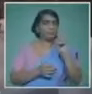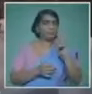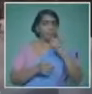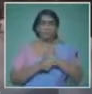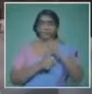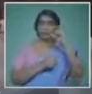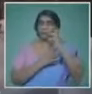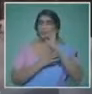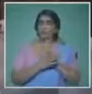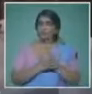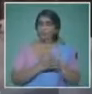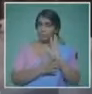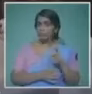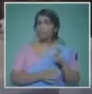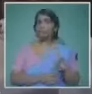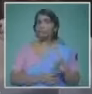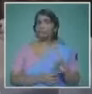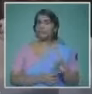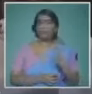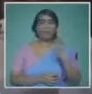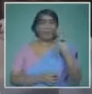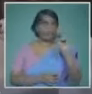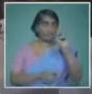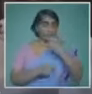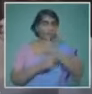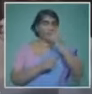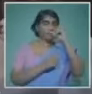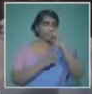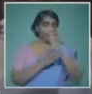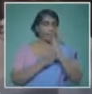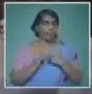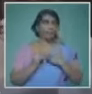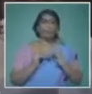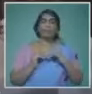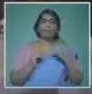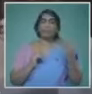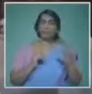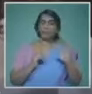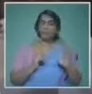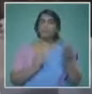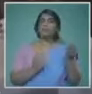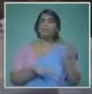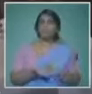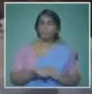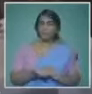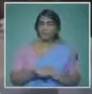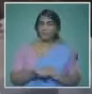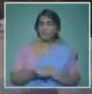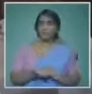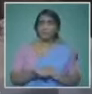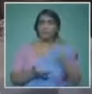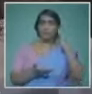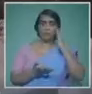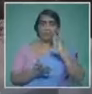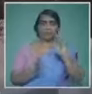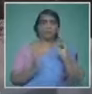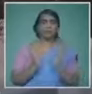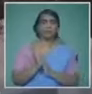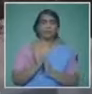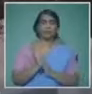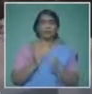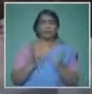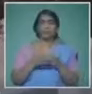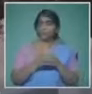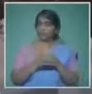ආණ්ඩුක්‍රම ව්‍යවස්ථාව යටතේ තමයි 20 වෙනි ආණ්ඩුක්‍රම ව්‍යවස්ථාවෙන් මෙපිටට ඇවිල්ලා නැවත වතාවක් මේ ස්වාධීන කොමිෂන් සභාව